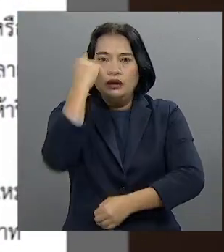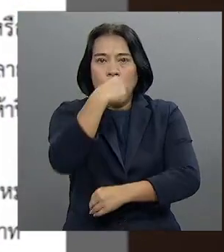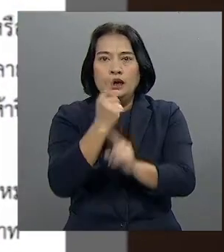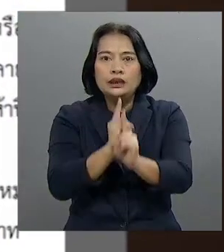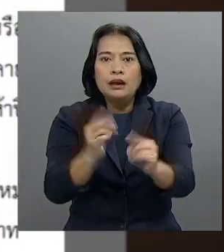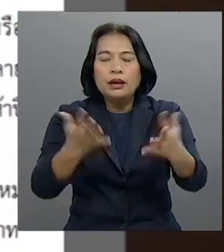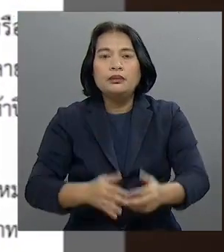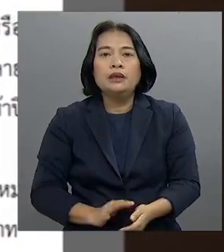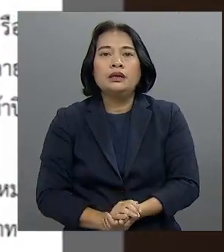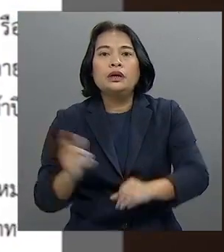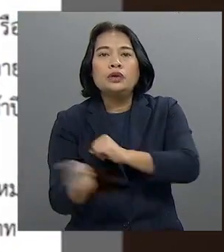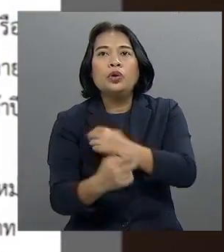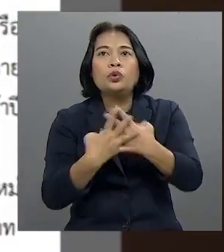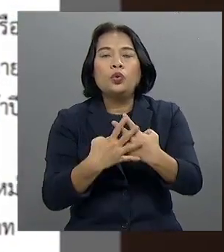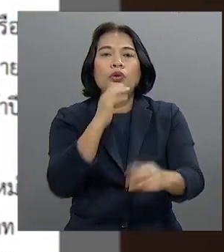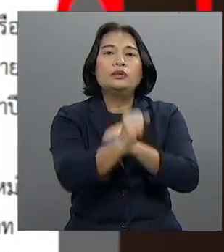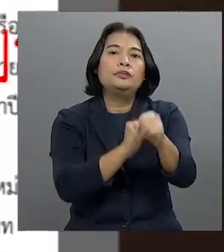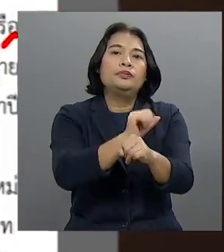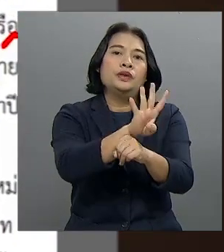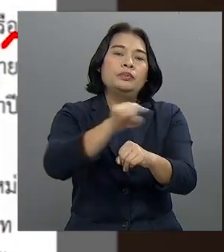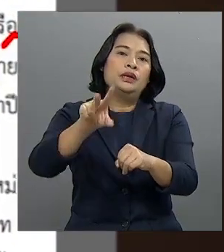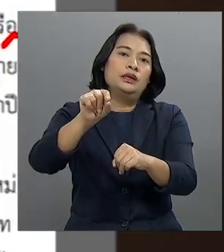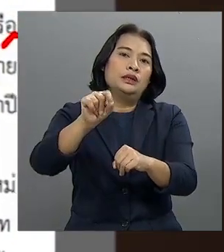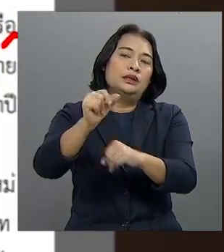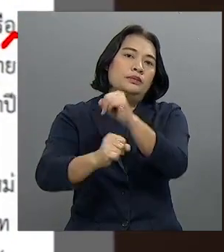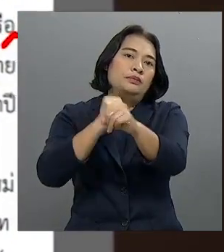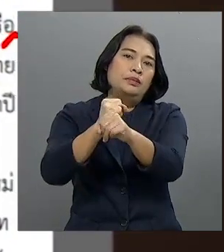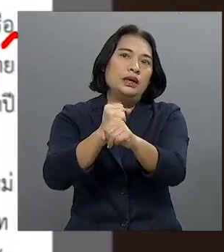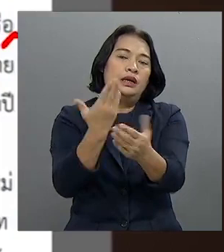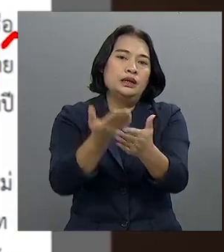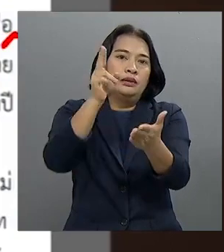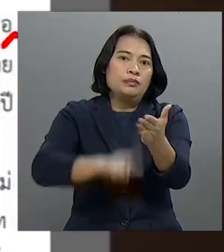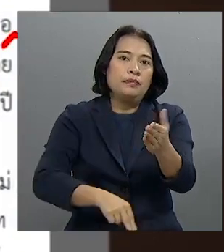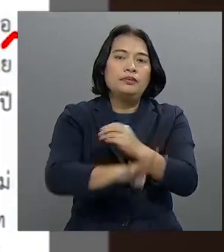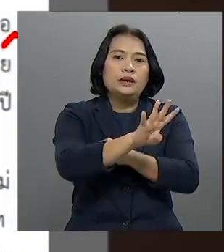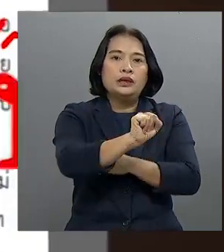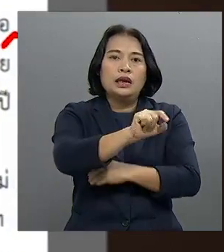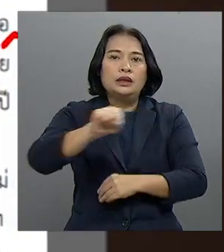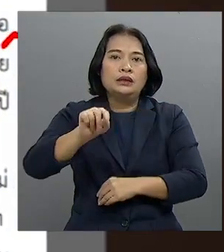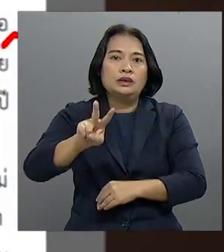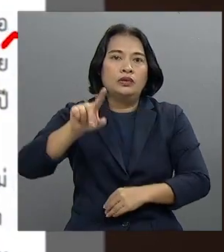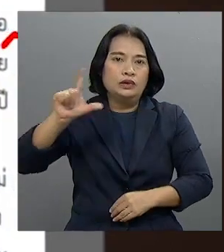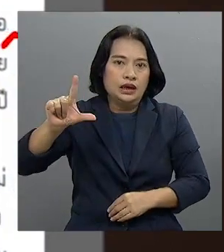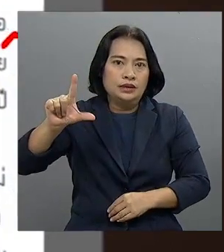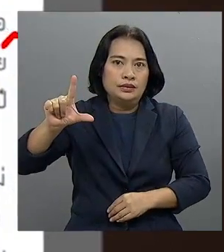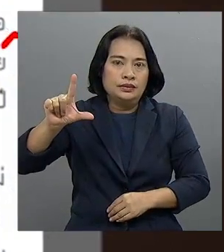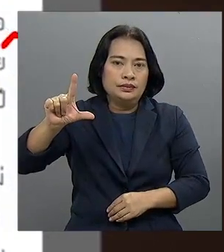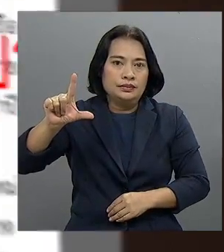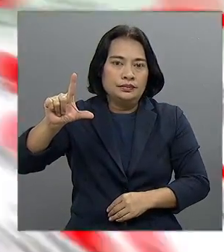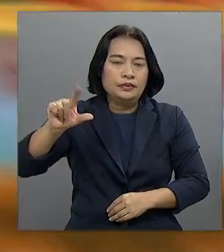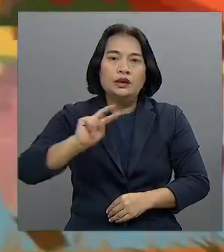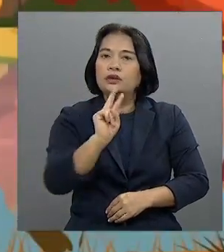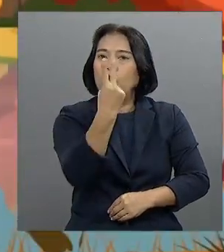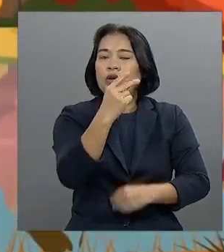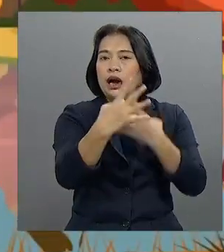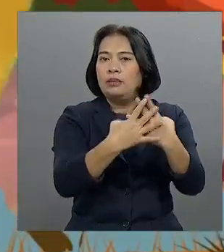จำครุตั้งแต่ 4 ปี- 20 ปีหรือปรับตงแต่ 4 แสนบาทถึง 2 ล้านบาทหรือทั้งจำทังปรั